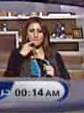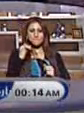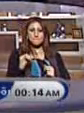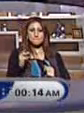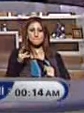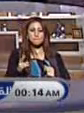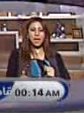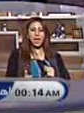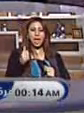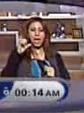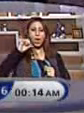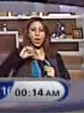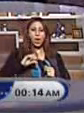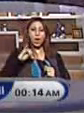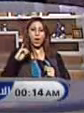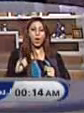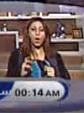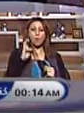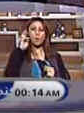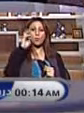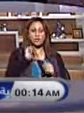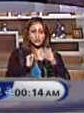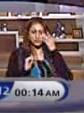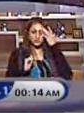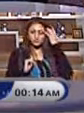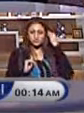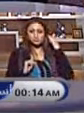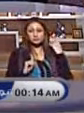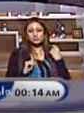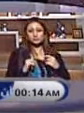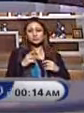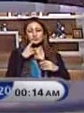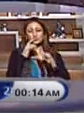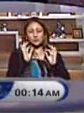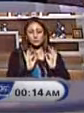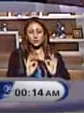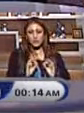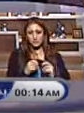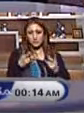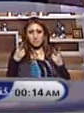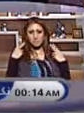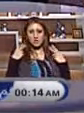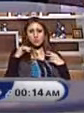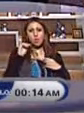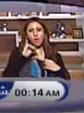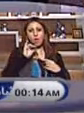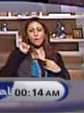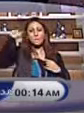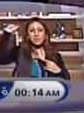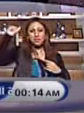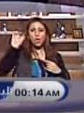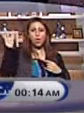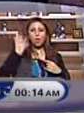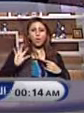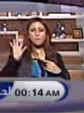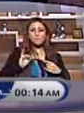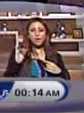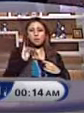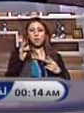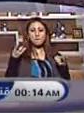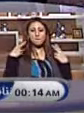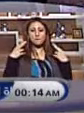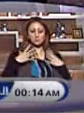فقال معاويه نحن بين قوم يعني يجلون هذا المنظره دي مهمه عندهم قال ان كان كلامك